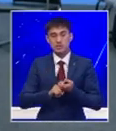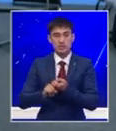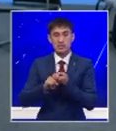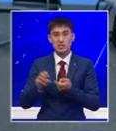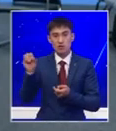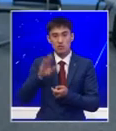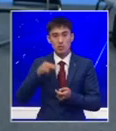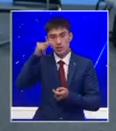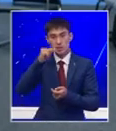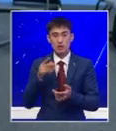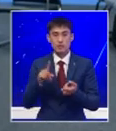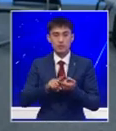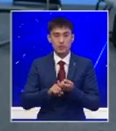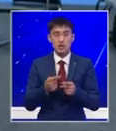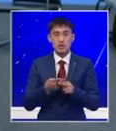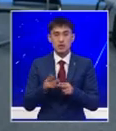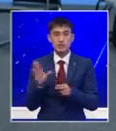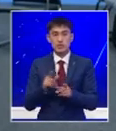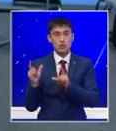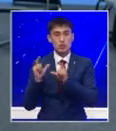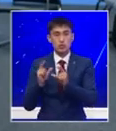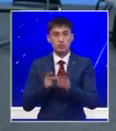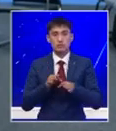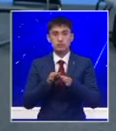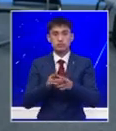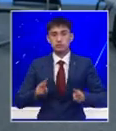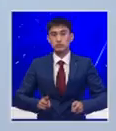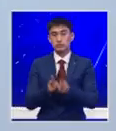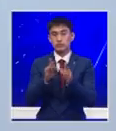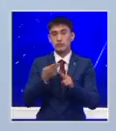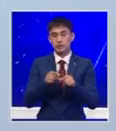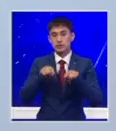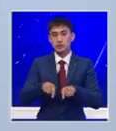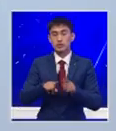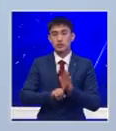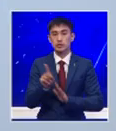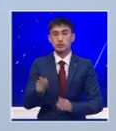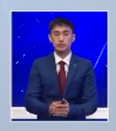Европы. Вот, и все грузы, логистика, вся формируется вот именно